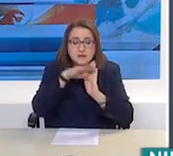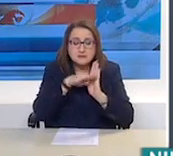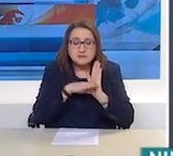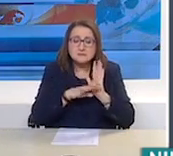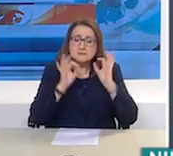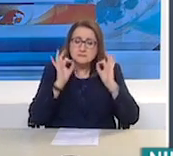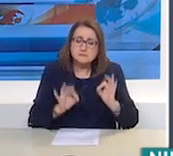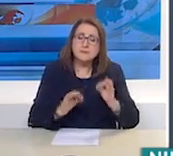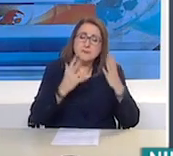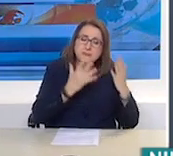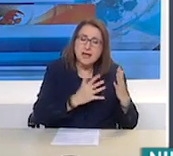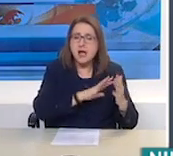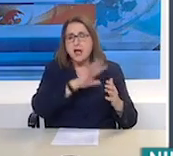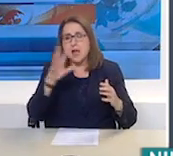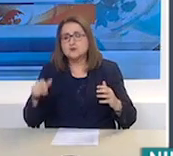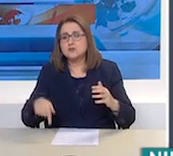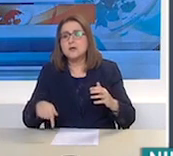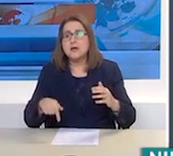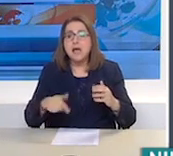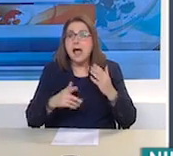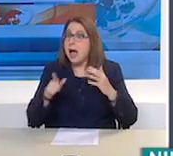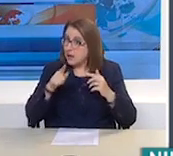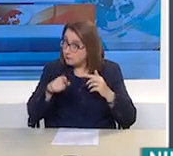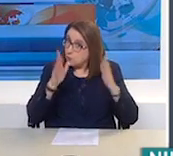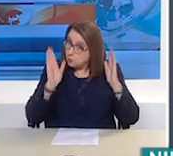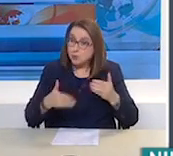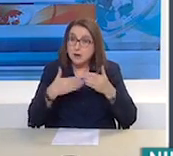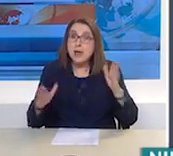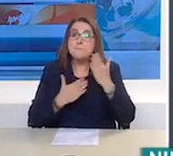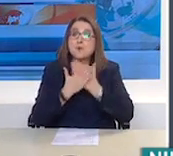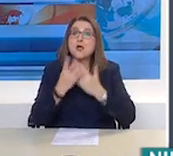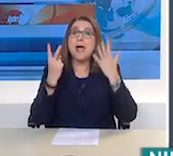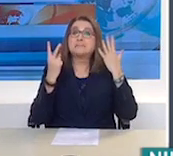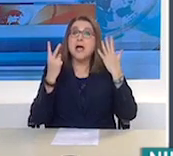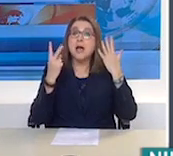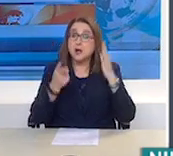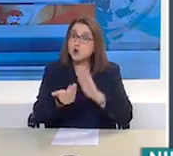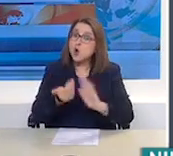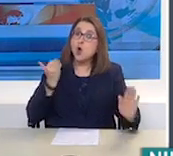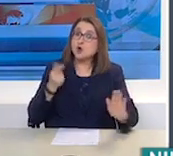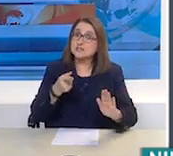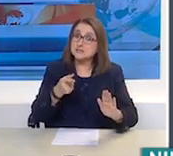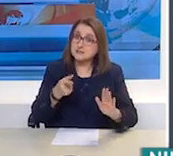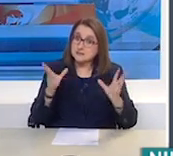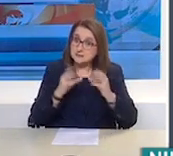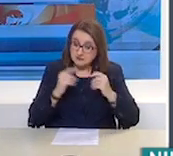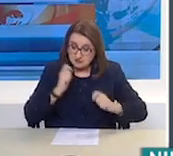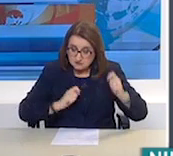ωράριο λειτουργίας από την 7η προμεσημβρίας. Τηρείται απόσταση 2 μέτρων μεταξύ των θέσεων